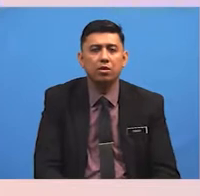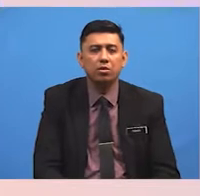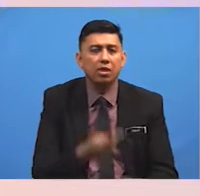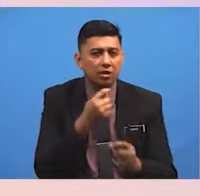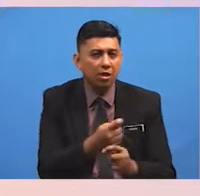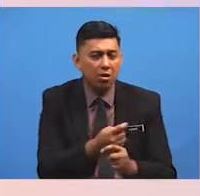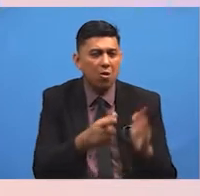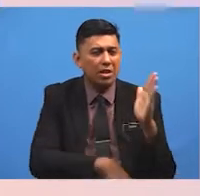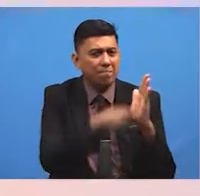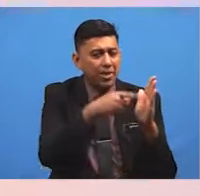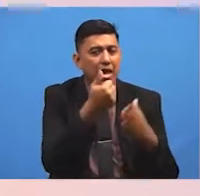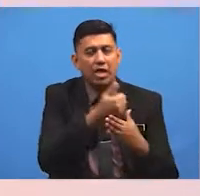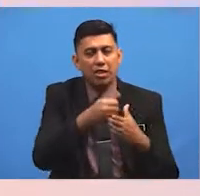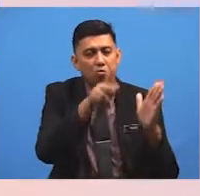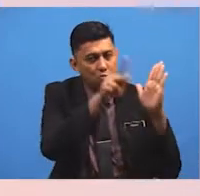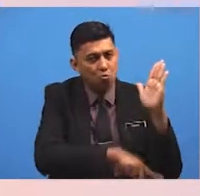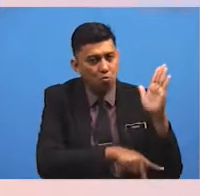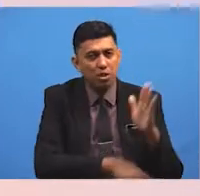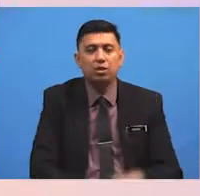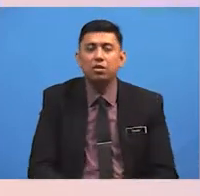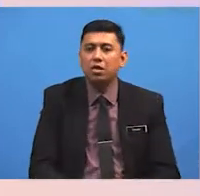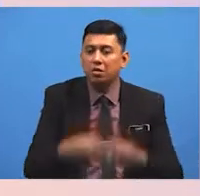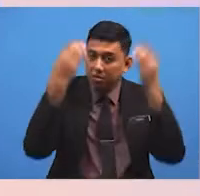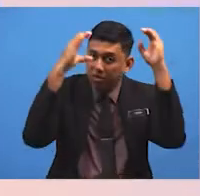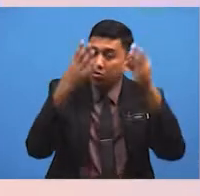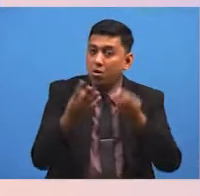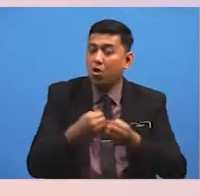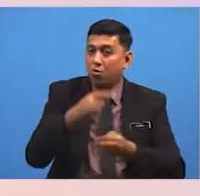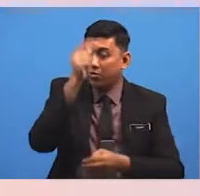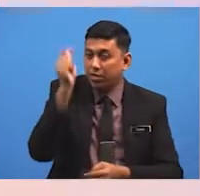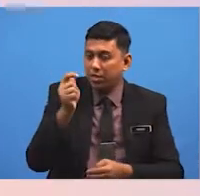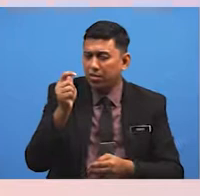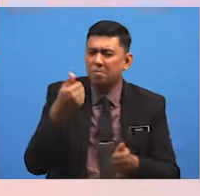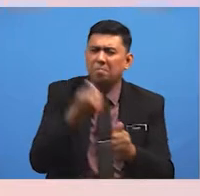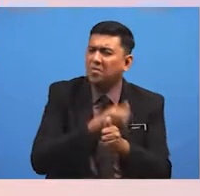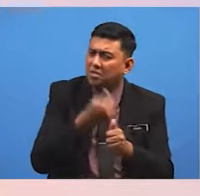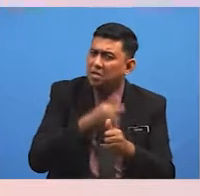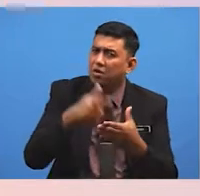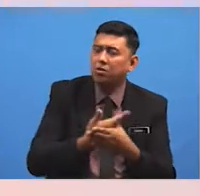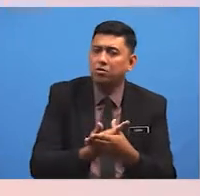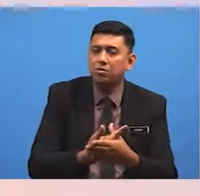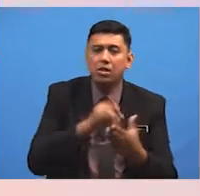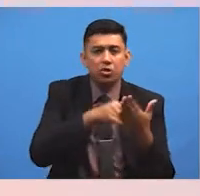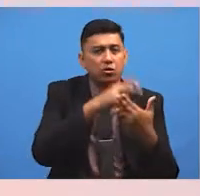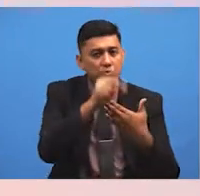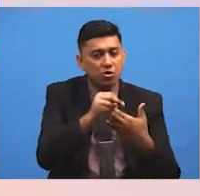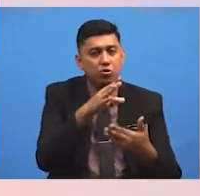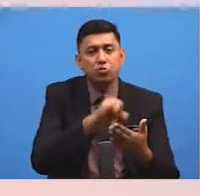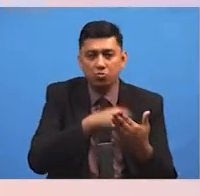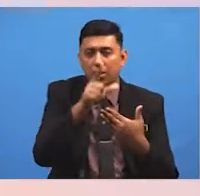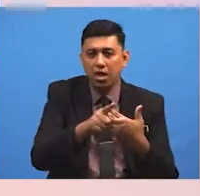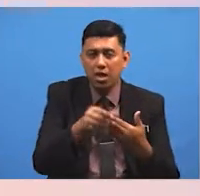tentukan lebihan atau kurangnya C gunanya adegan setiap bulan juni-juli